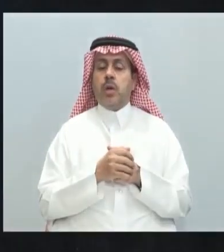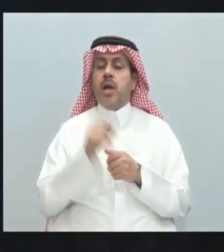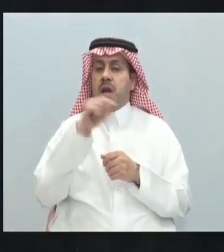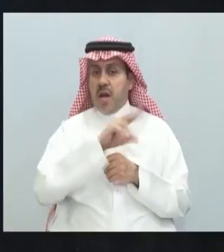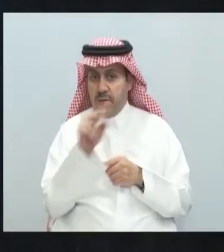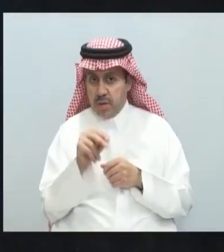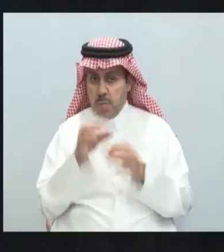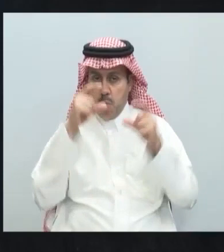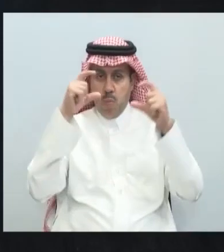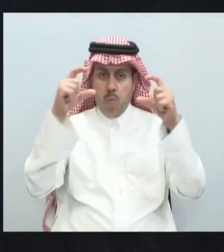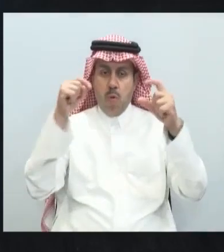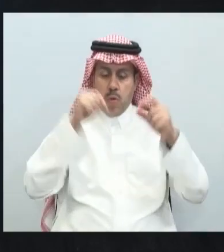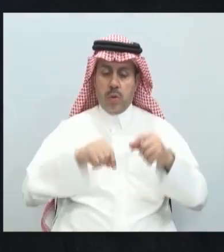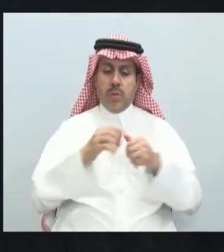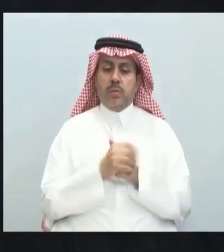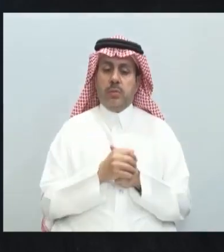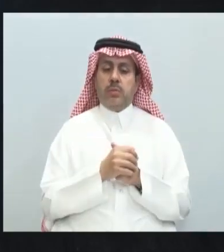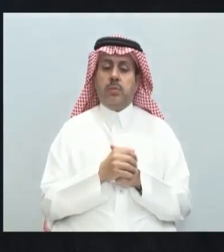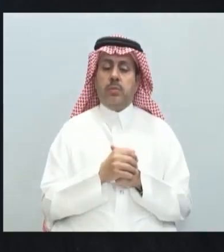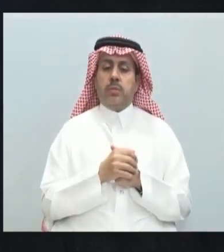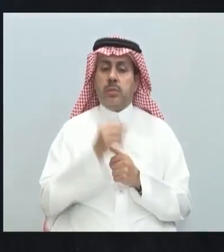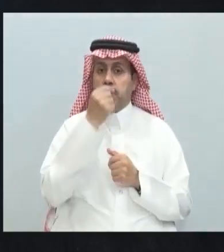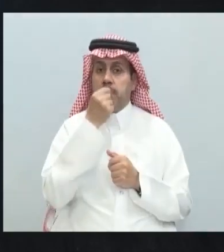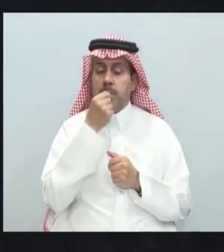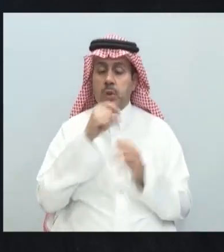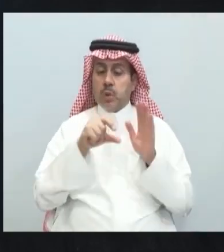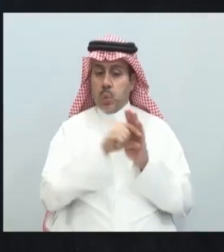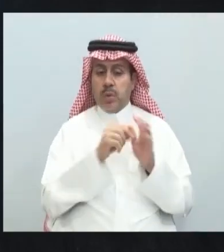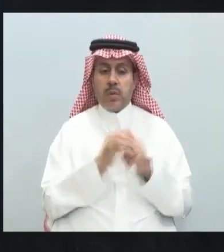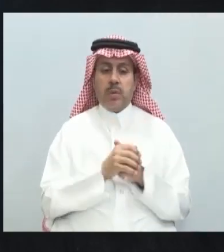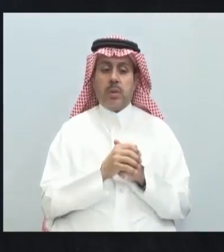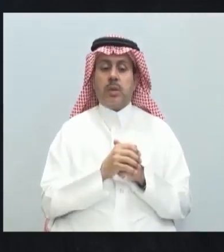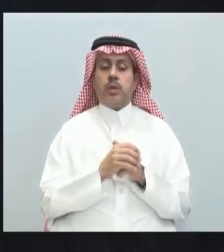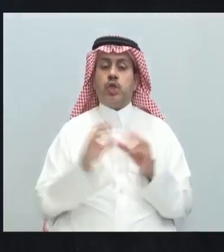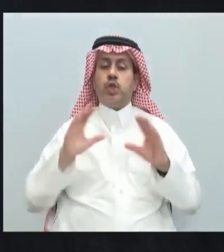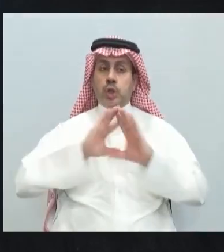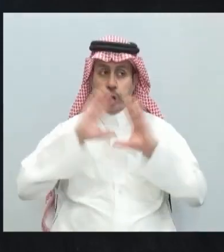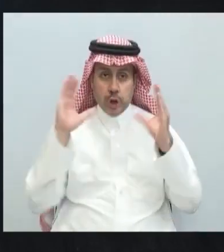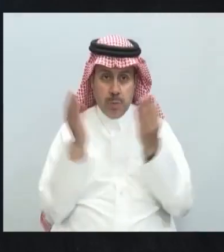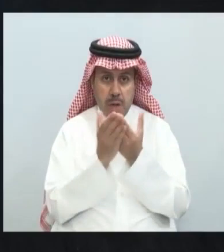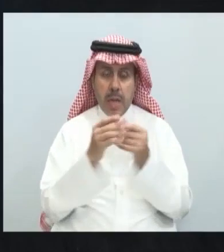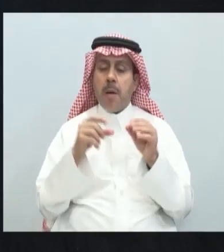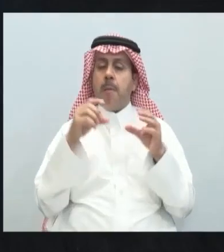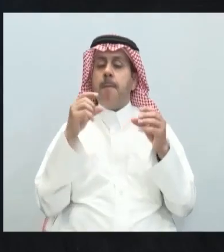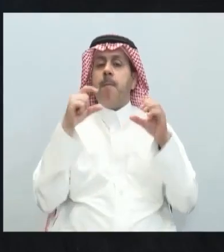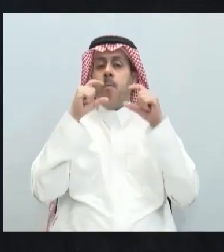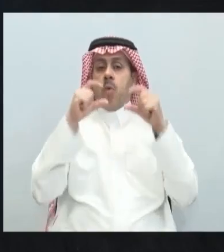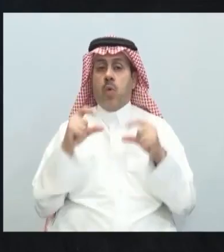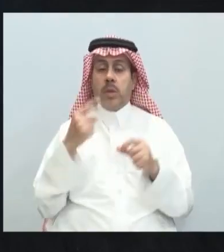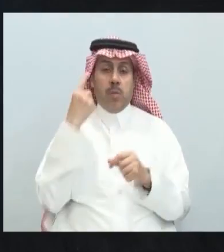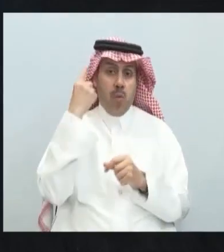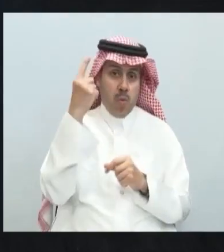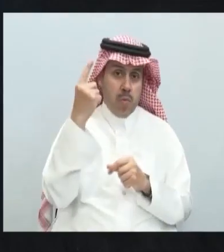الذي ذكرناه قبل قليل بمعنى ان هذه السوره تشتمل على موضوعات وقد يكون للموضوع